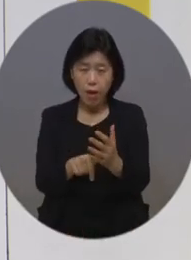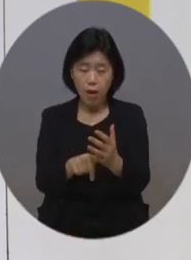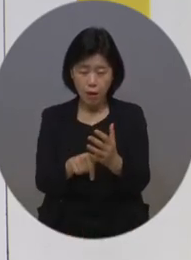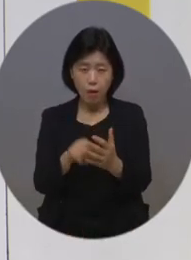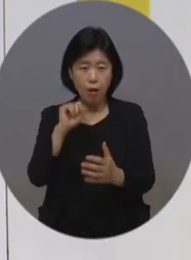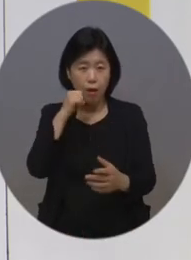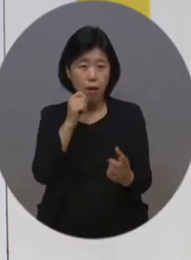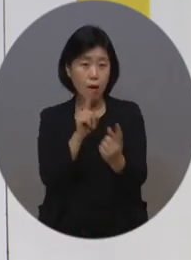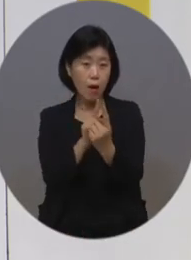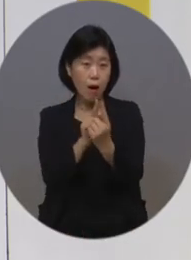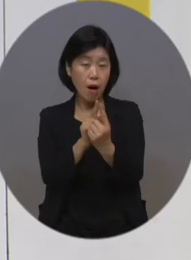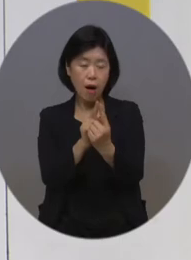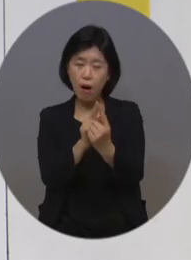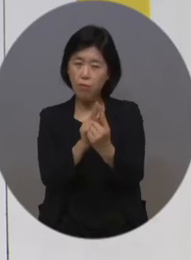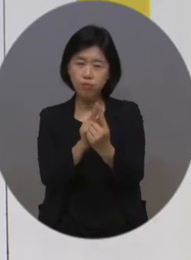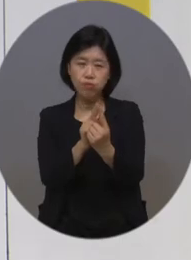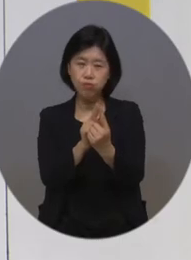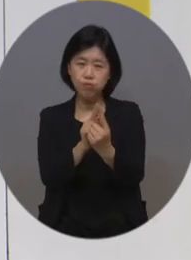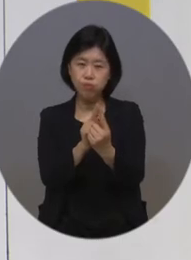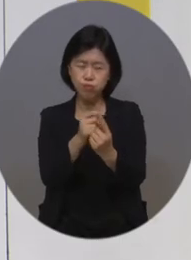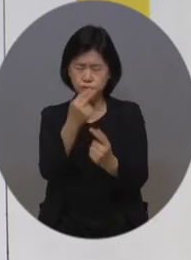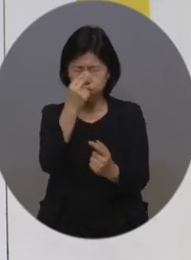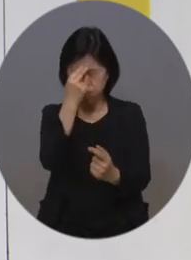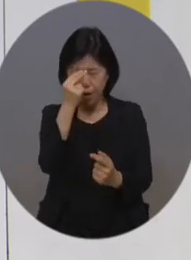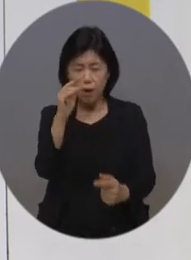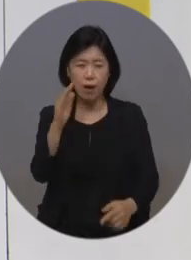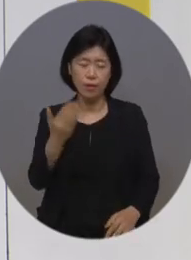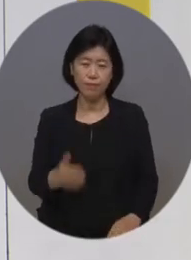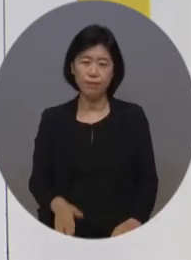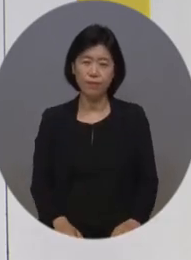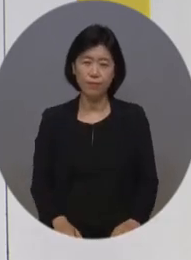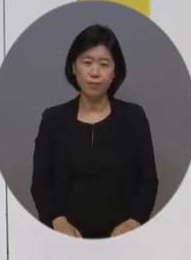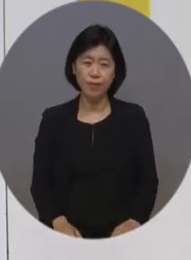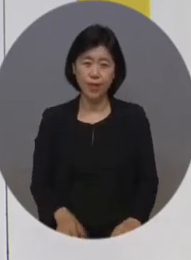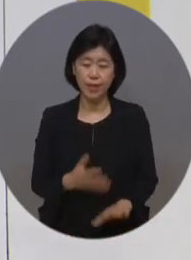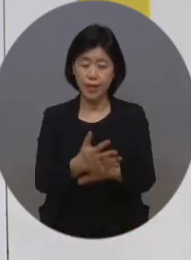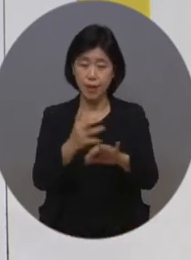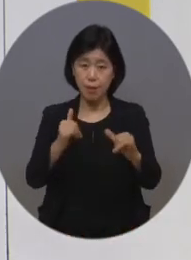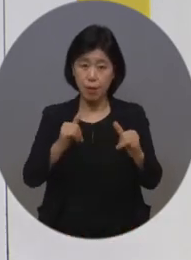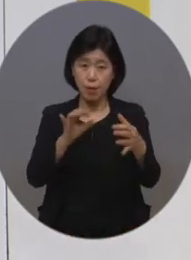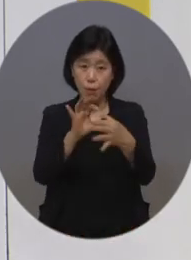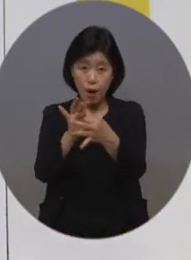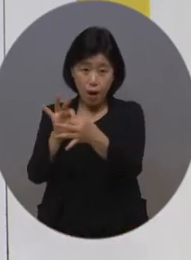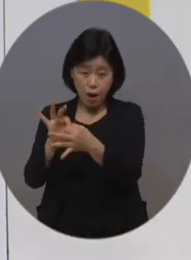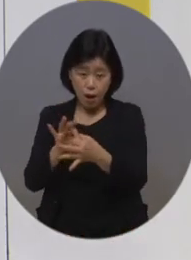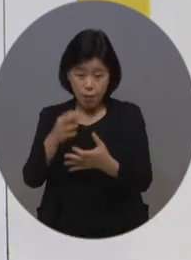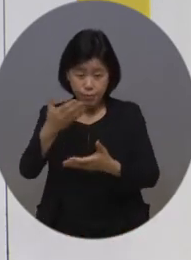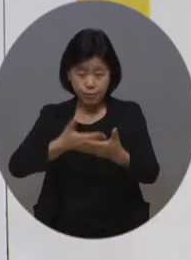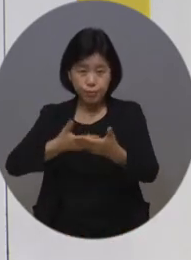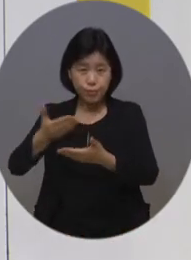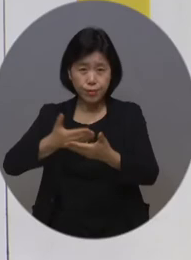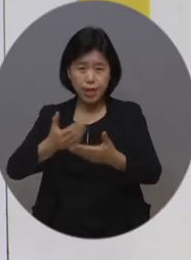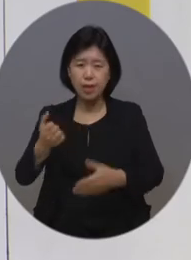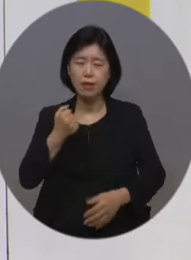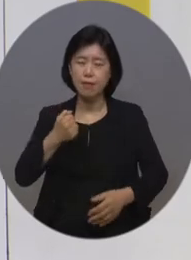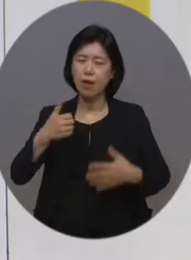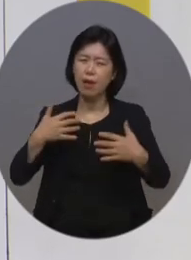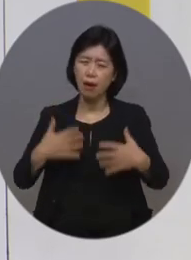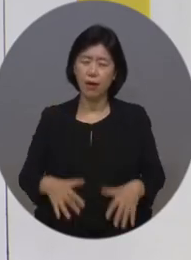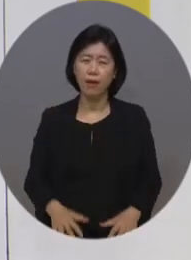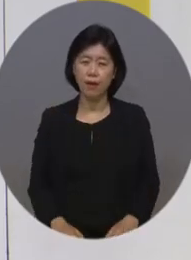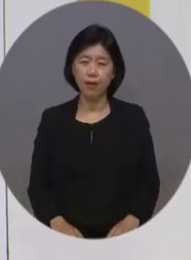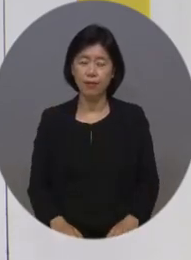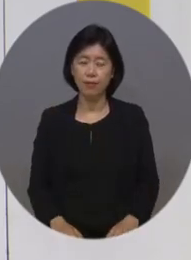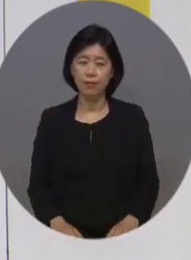자기에게 도움이 될 수 있는 사람들과 관계를 맺어 나가는 이미 이런게 약해 지거든요 그래서 대신 해주는 부모도